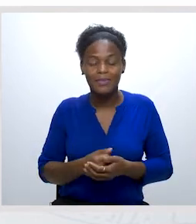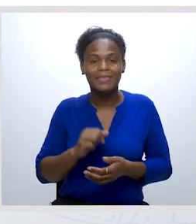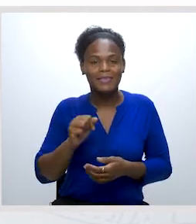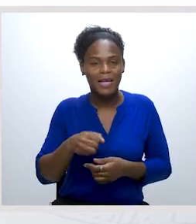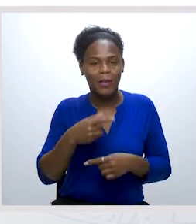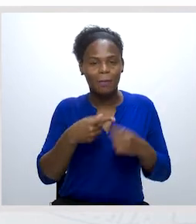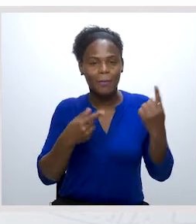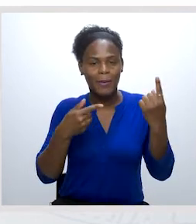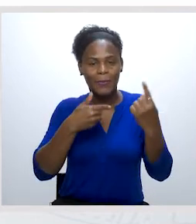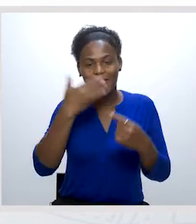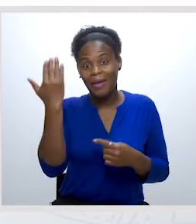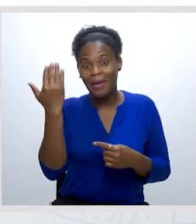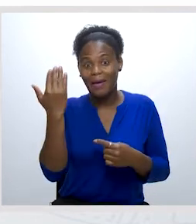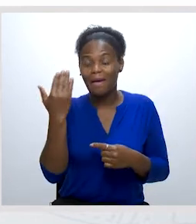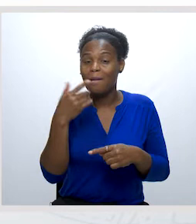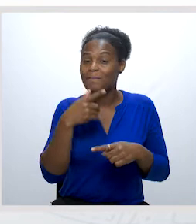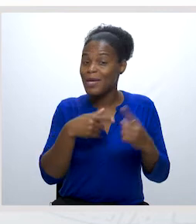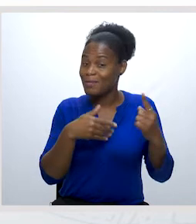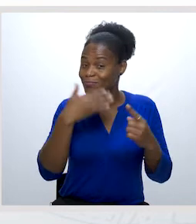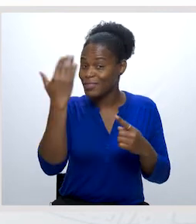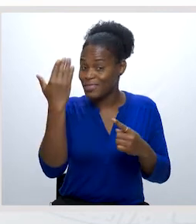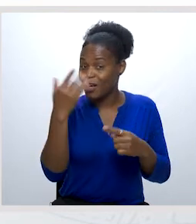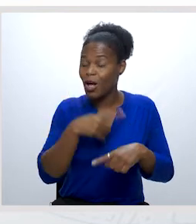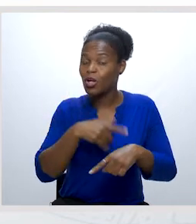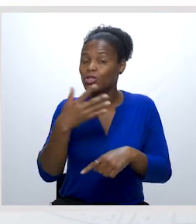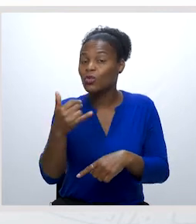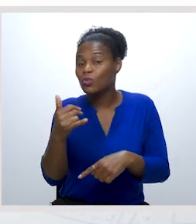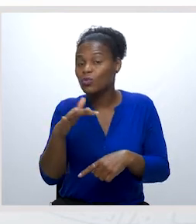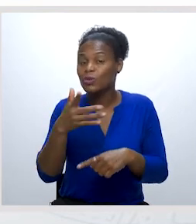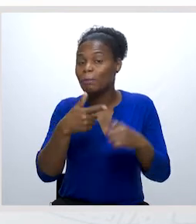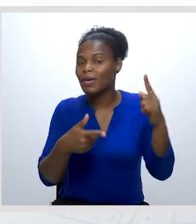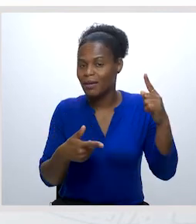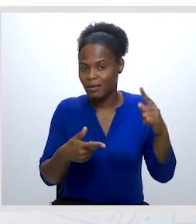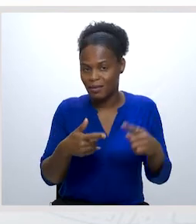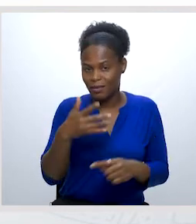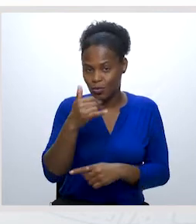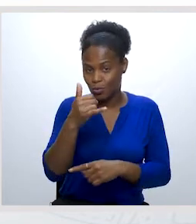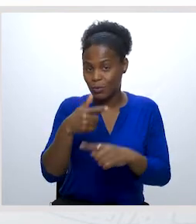Le midi. Très bien. Il est midi et demi.